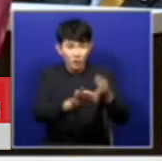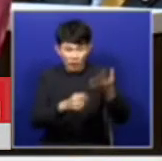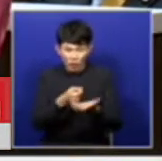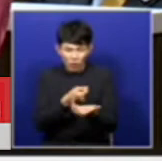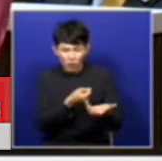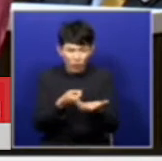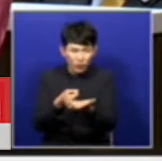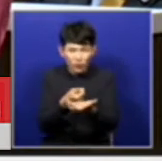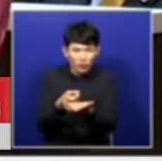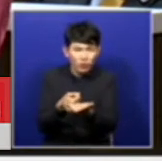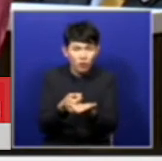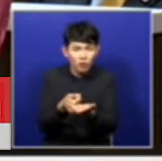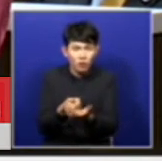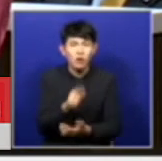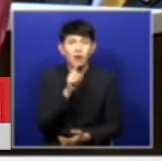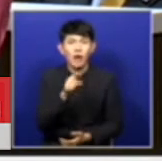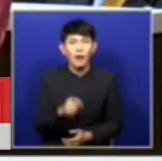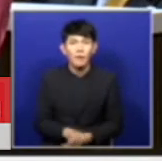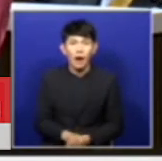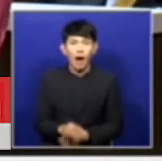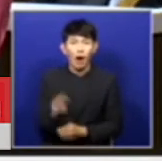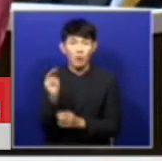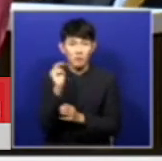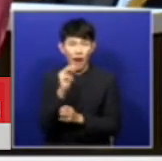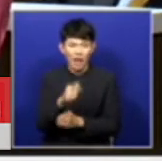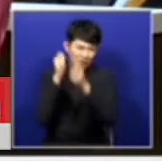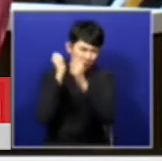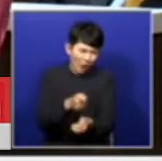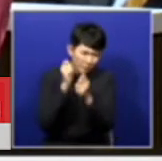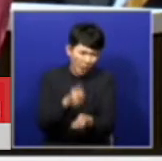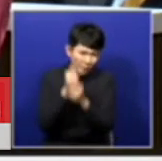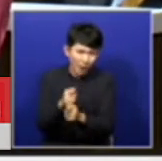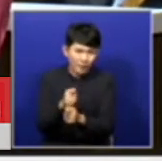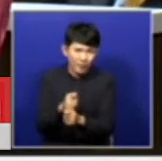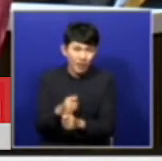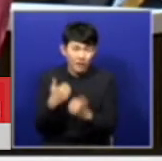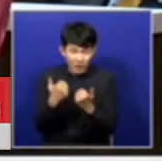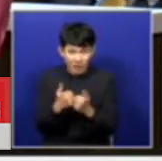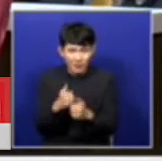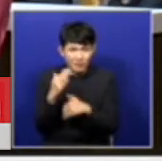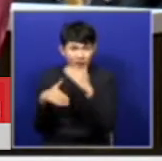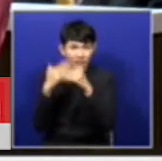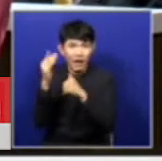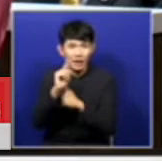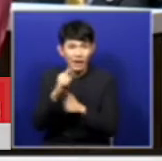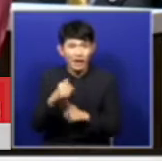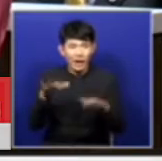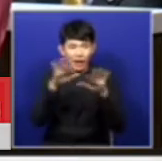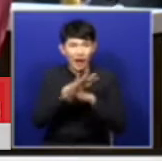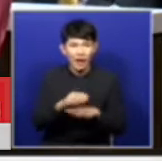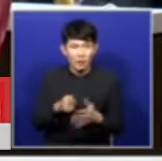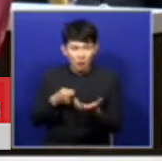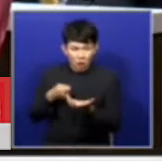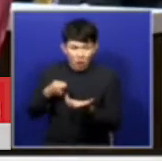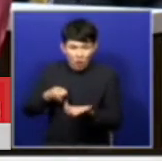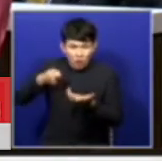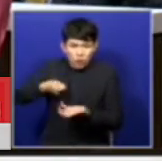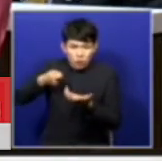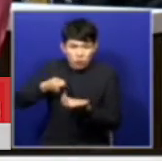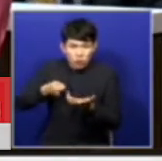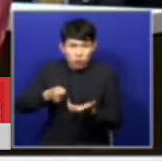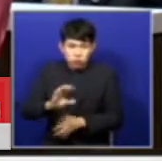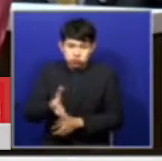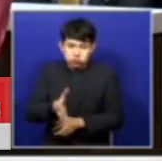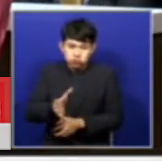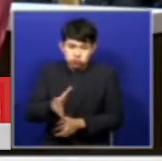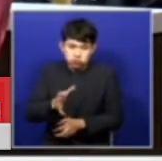ดับเอาไม้ไปตีครับหลังๆโชคดีหน่อยพัฒนาเดี๋ยวนี้เขามีเครื่องพ่นลมถือเครื่องพ่นลมหนักๆเป็น